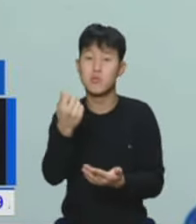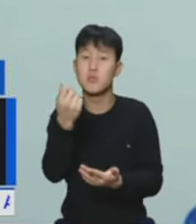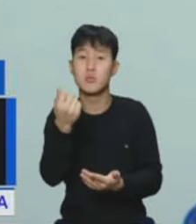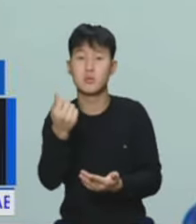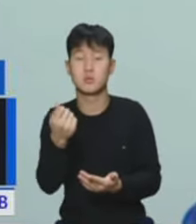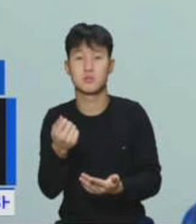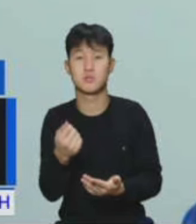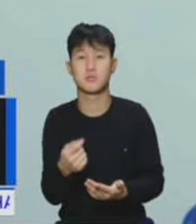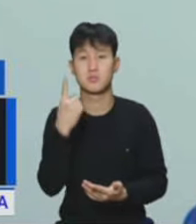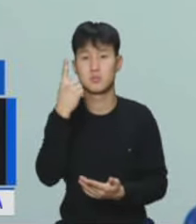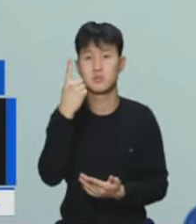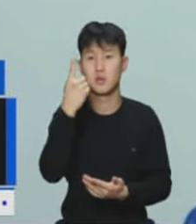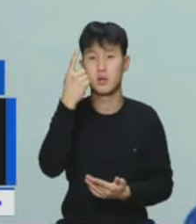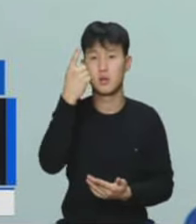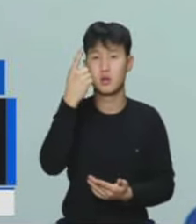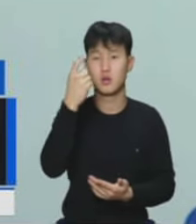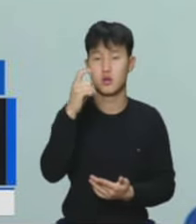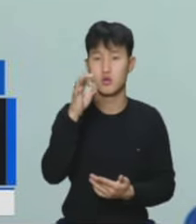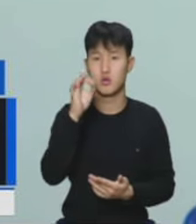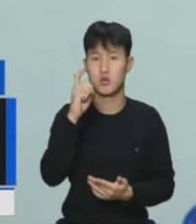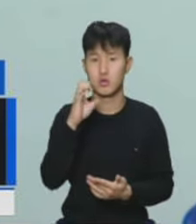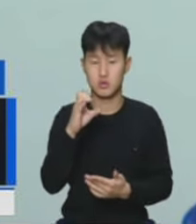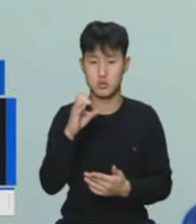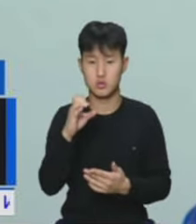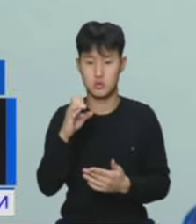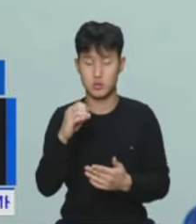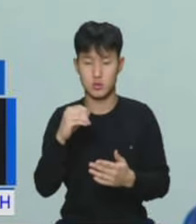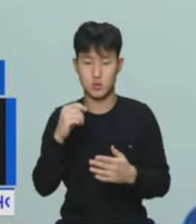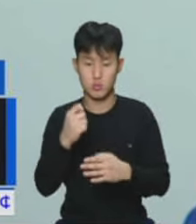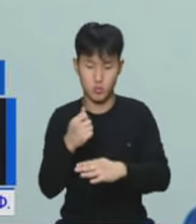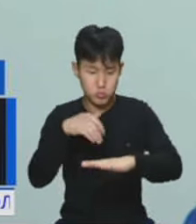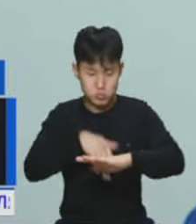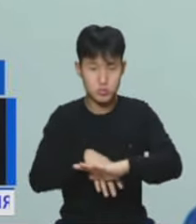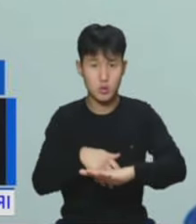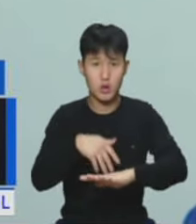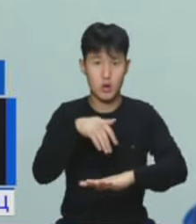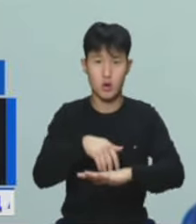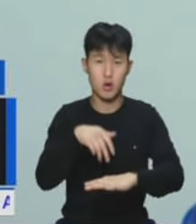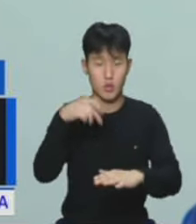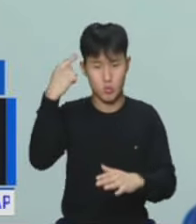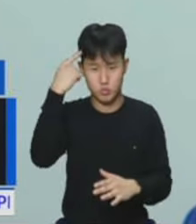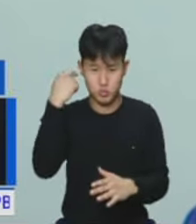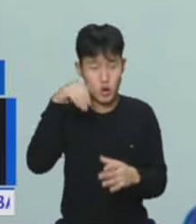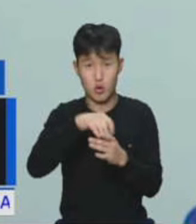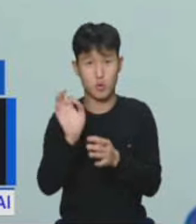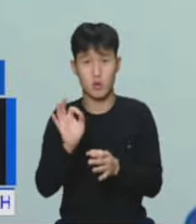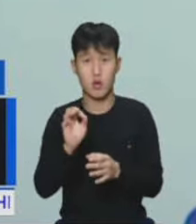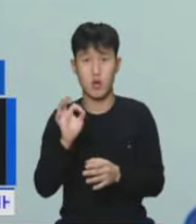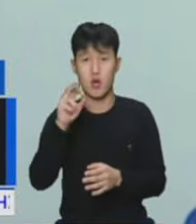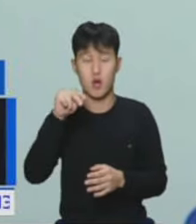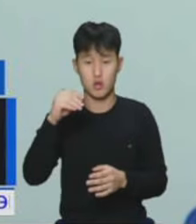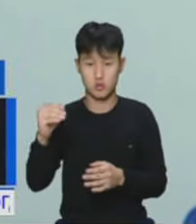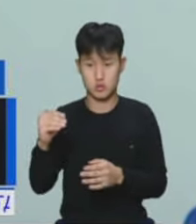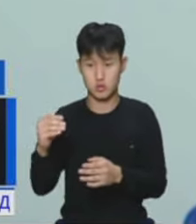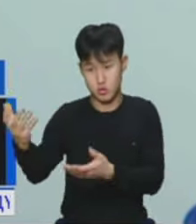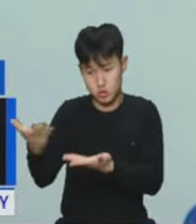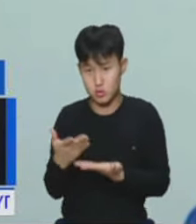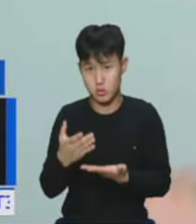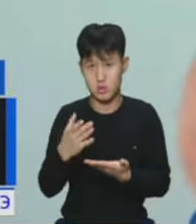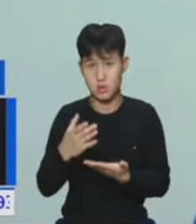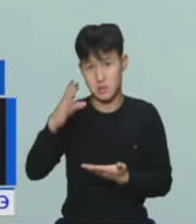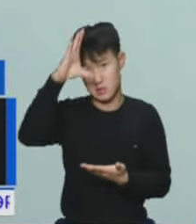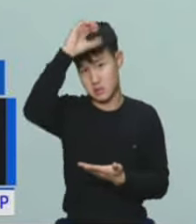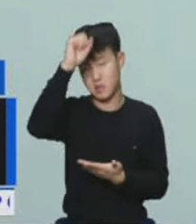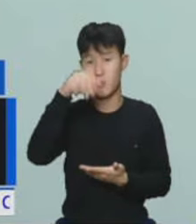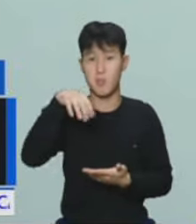би нэг ч хөрс суултанд хөлс хүчээ урсгаагүй учраас олж өгсөн Бэнк баярда доо яамны сайдда Монгол